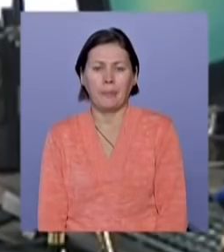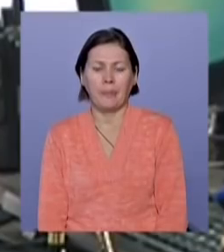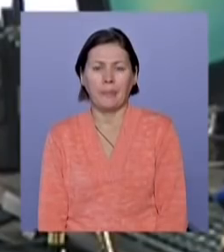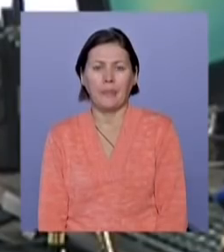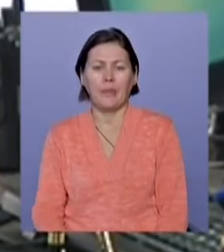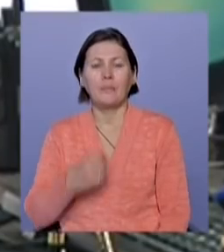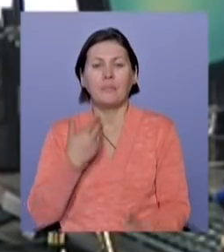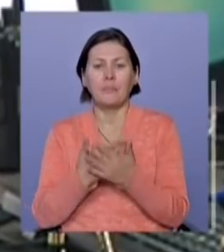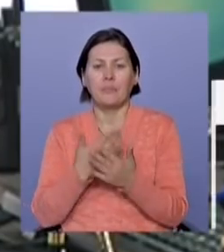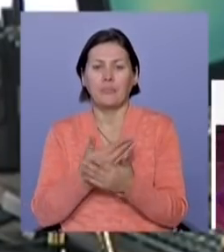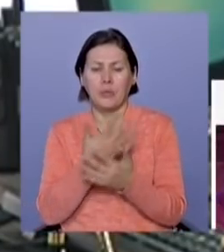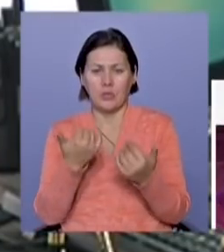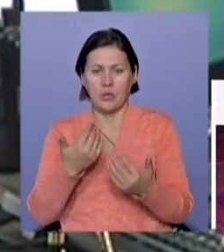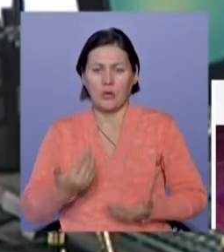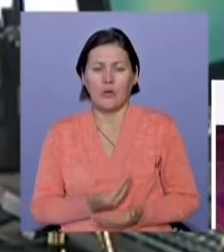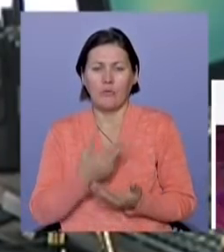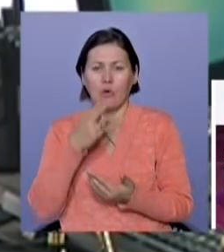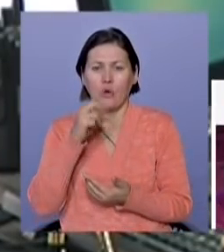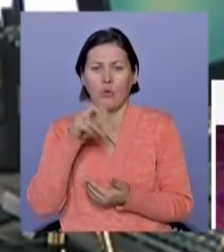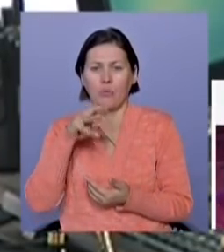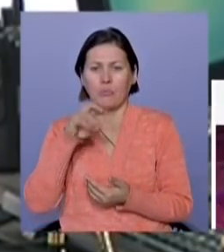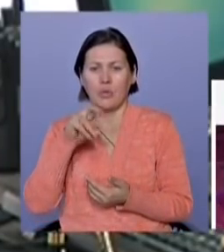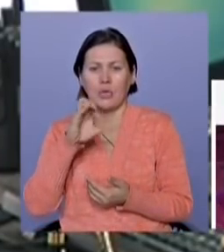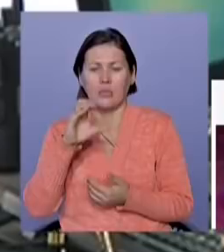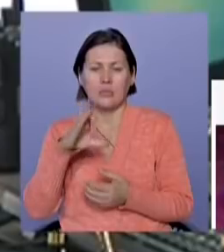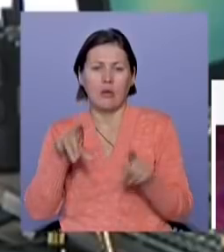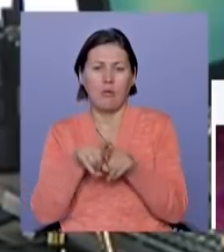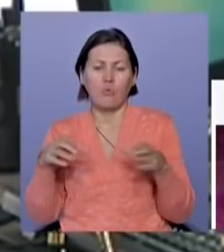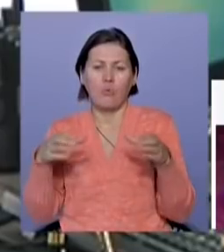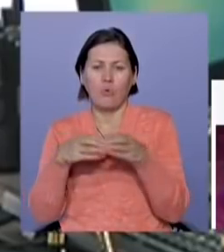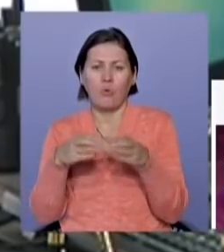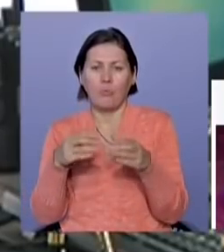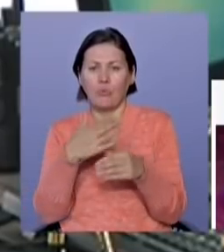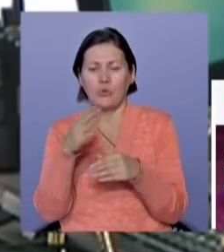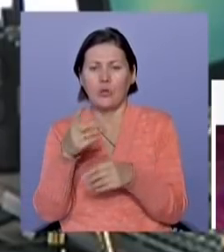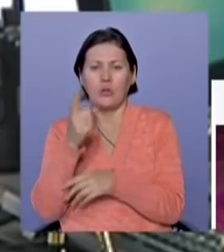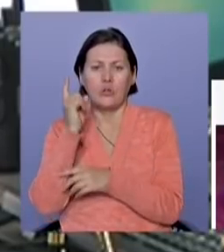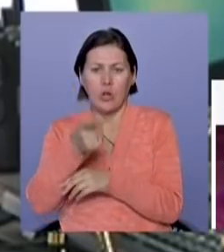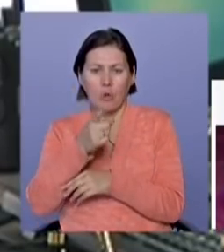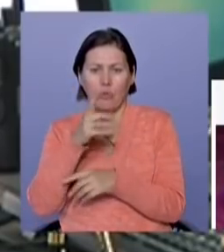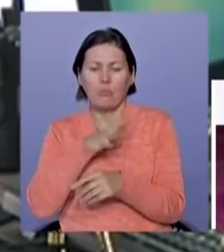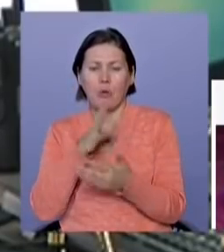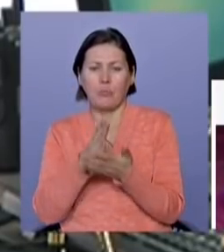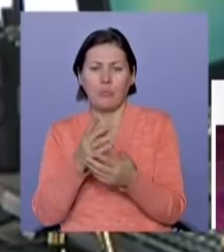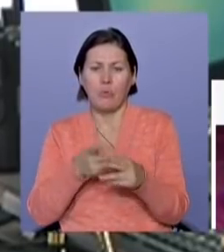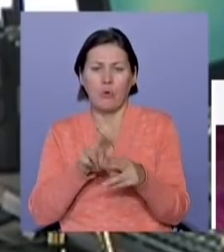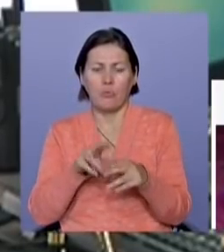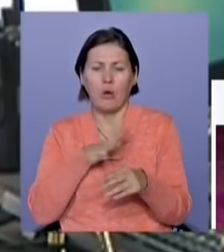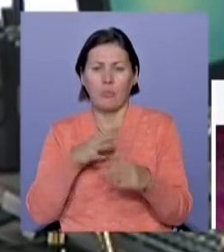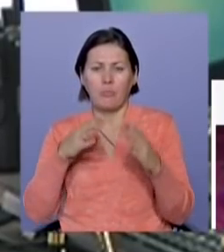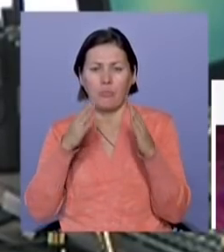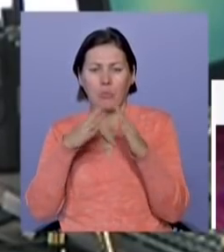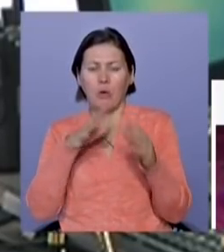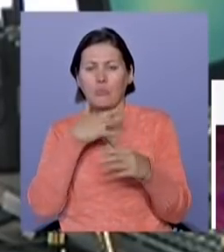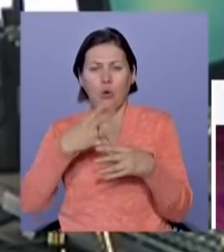Мысалы, бізде жылы комплекстер бар, ол жерде шлагбаум деген бар. Болмаса,